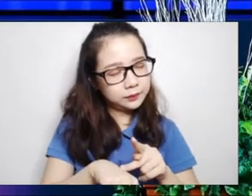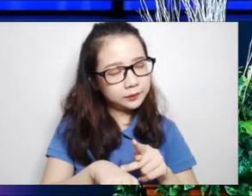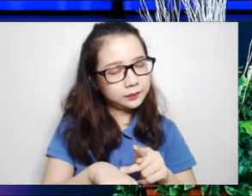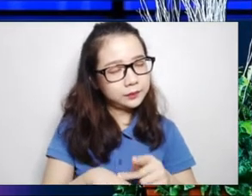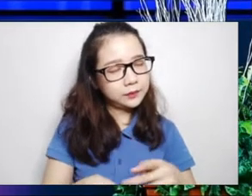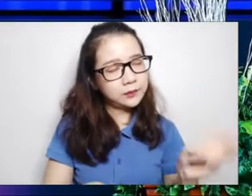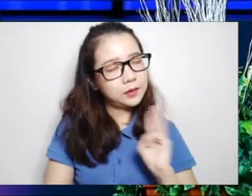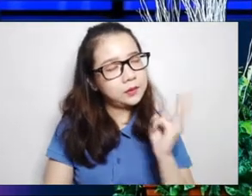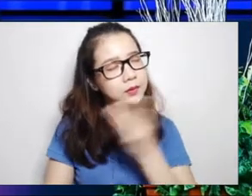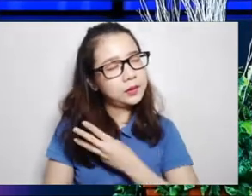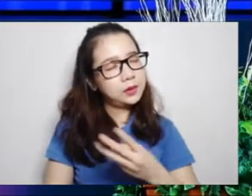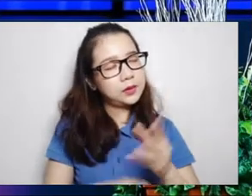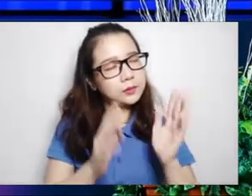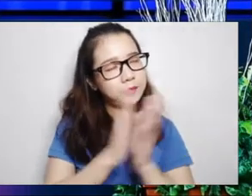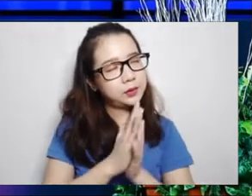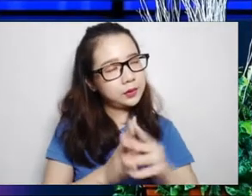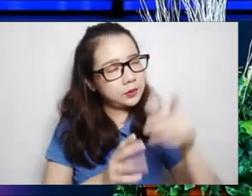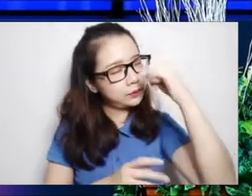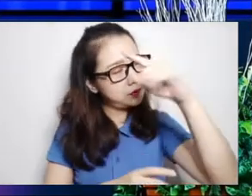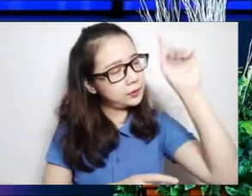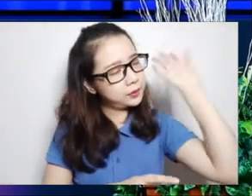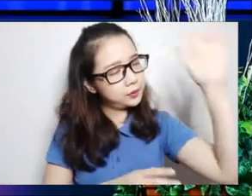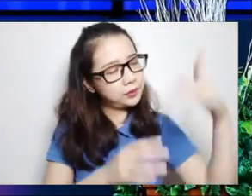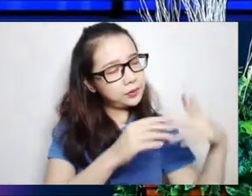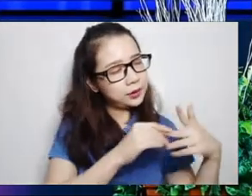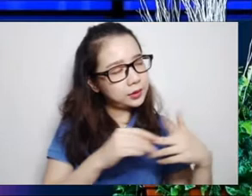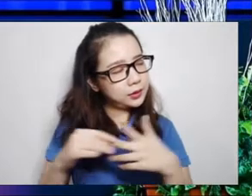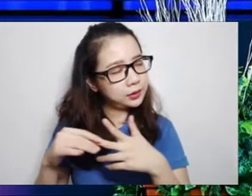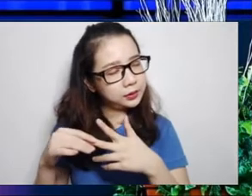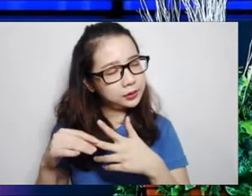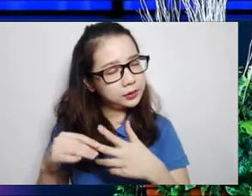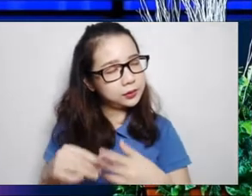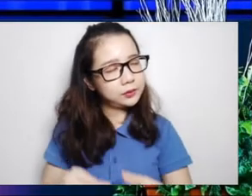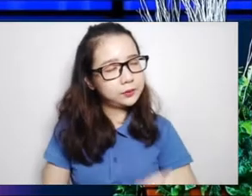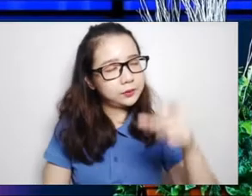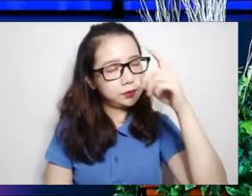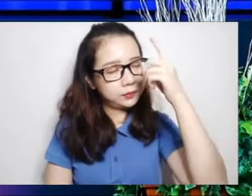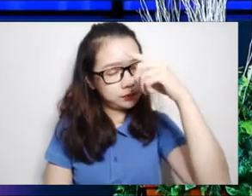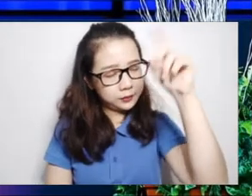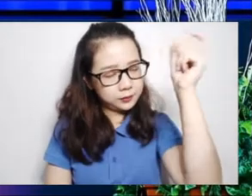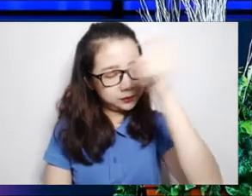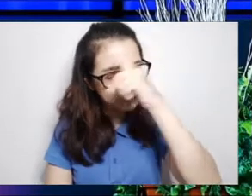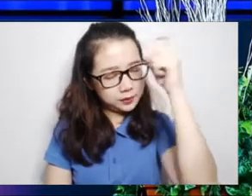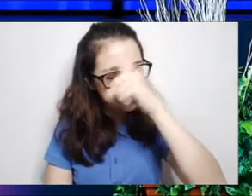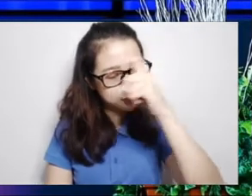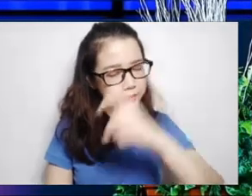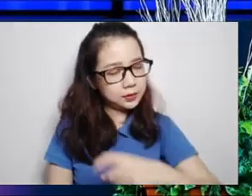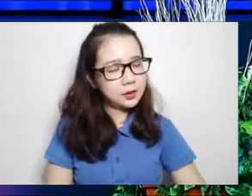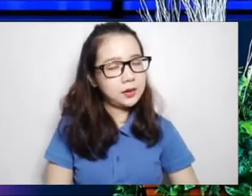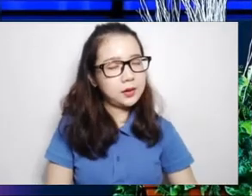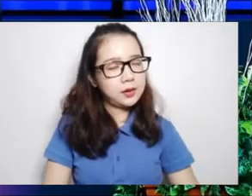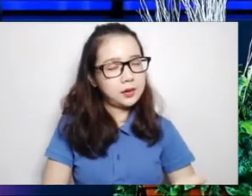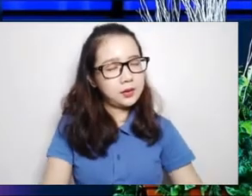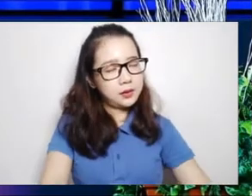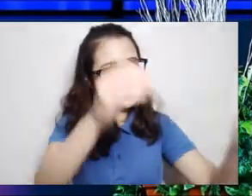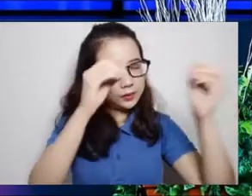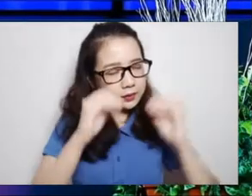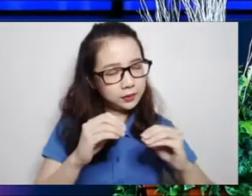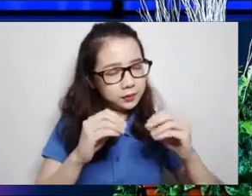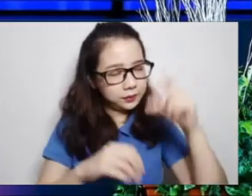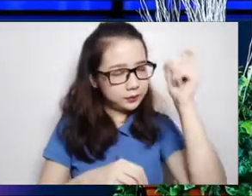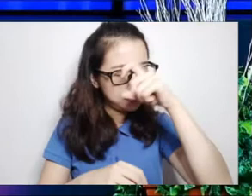nagre-responde sa pandemic na ito. Lord, we pray for your guidance. We pray for your wisdom. Bigyan